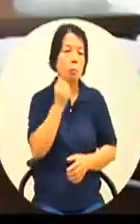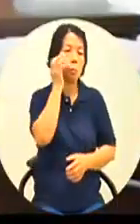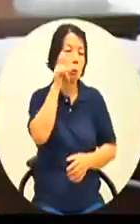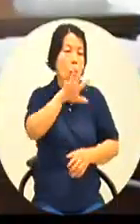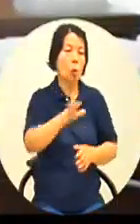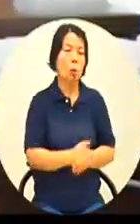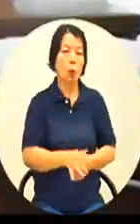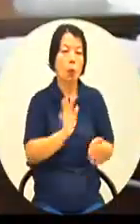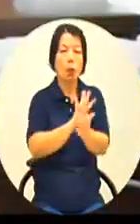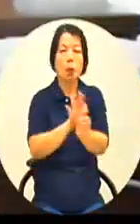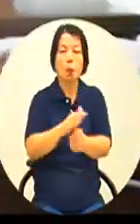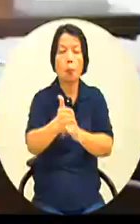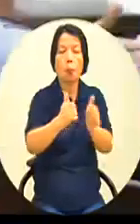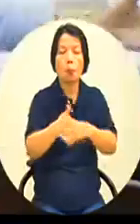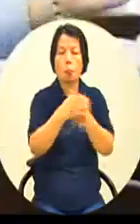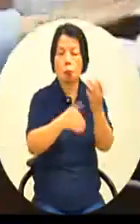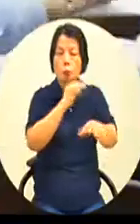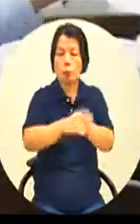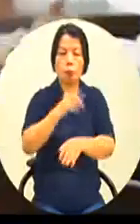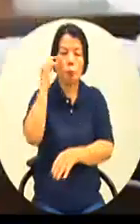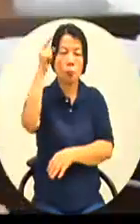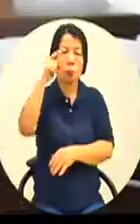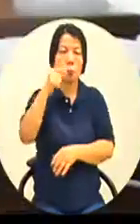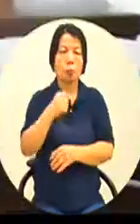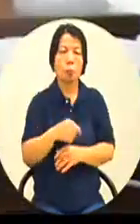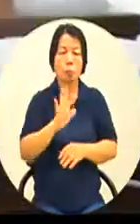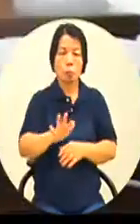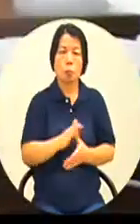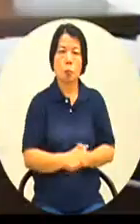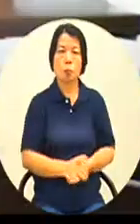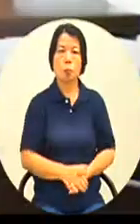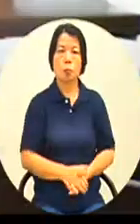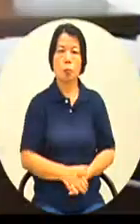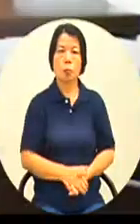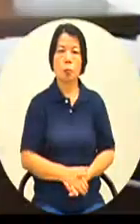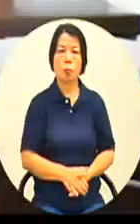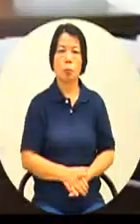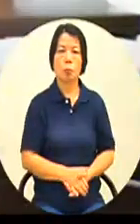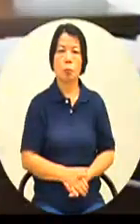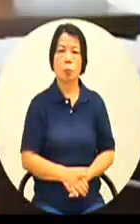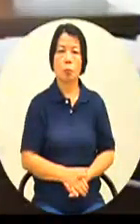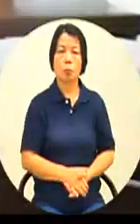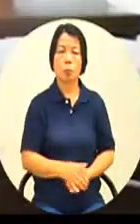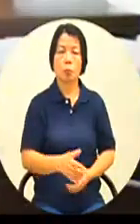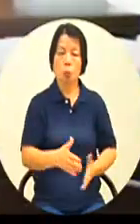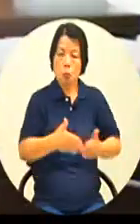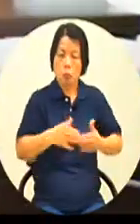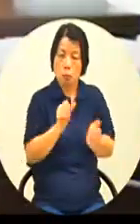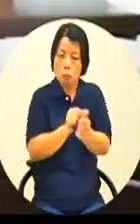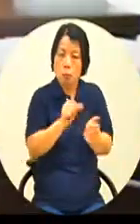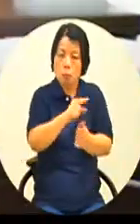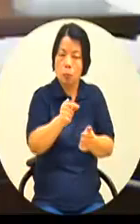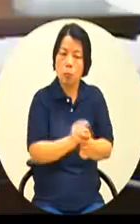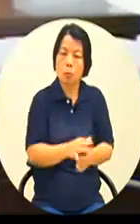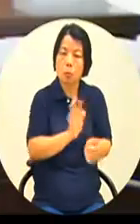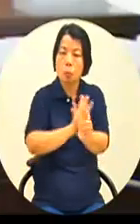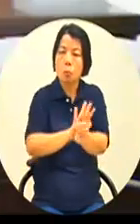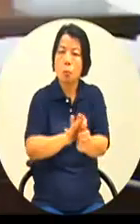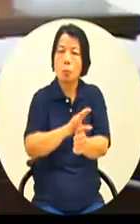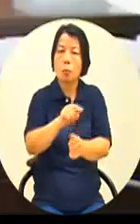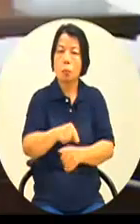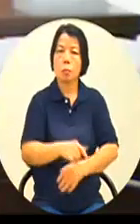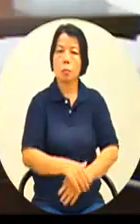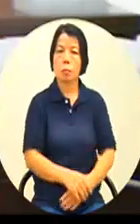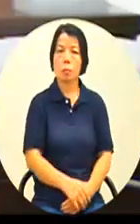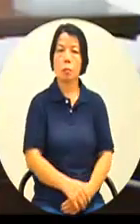一个成就感，成功的是我们的这个成就啊，我们是又靠着这样子这经营当